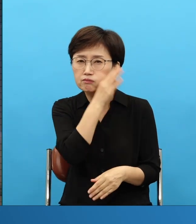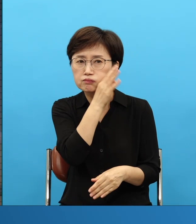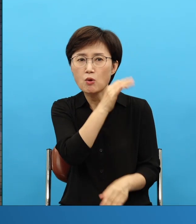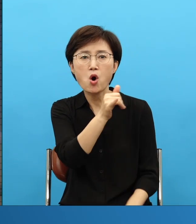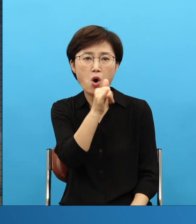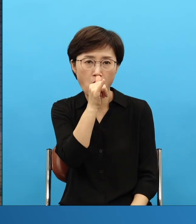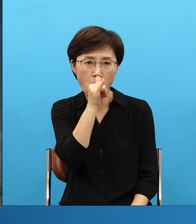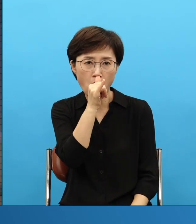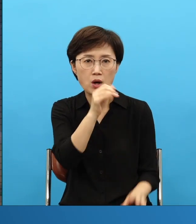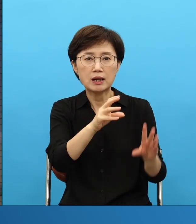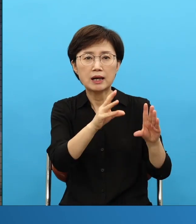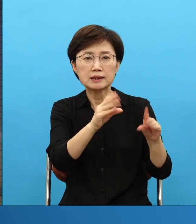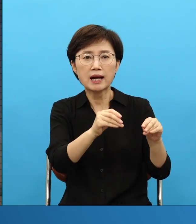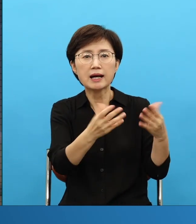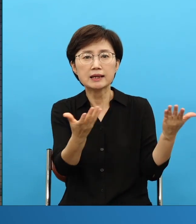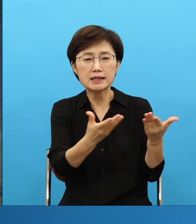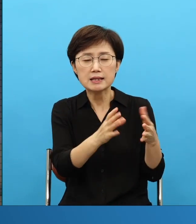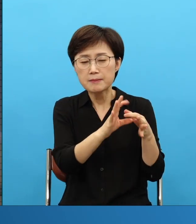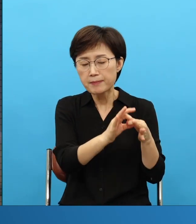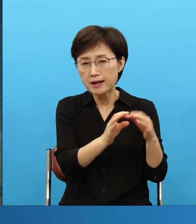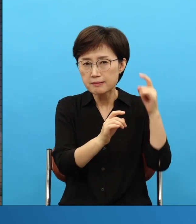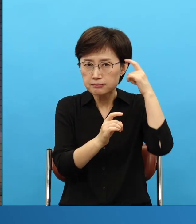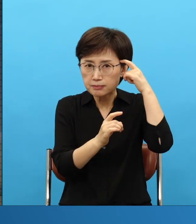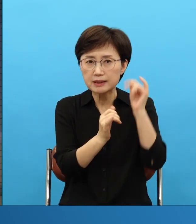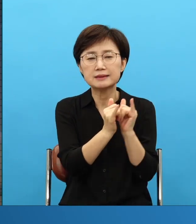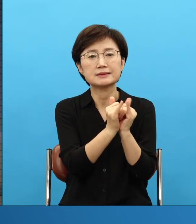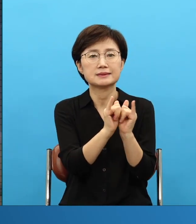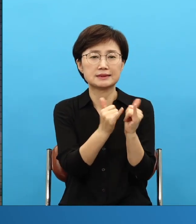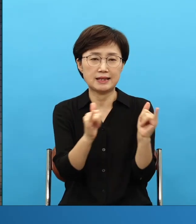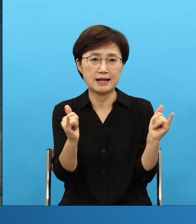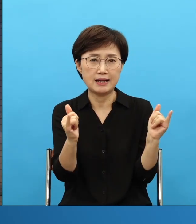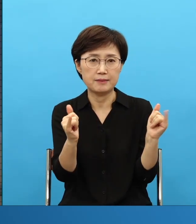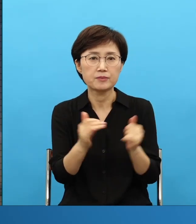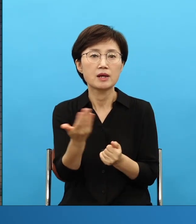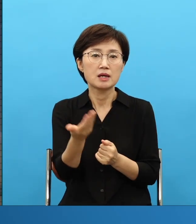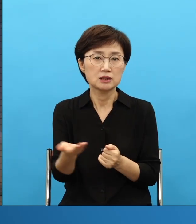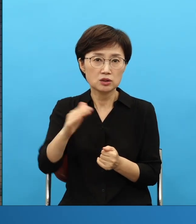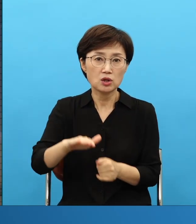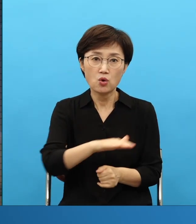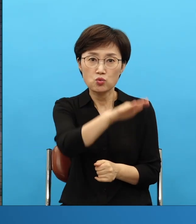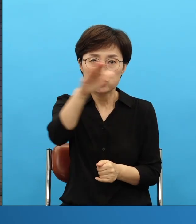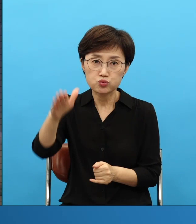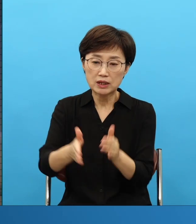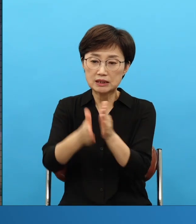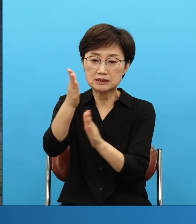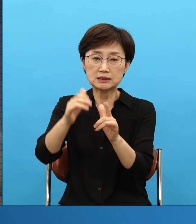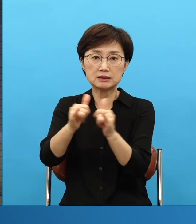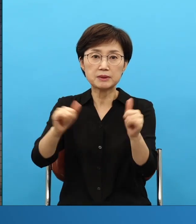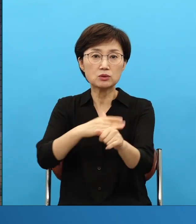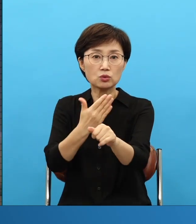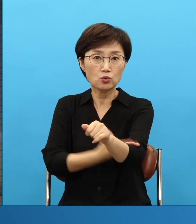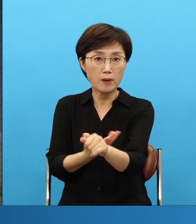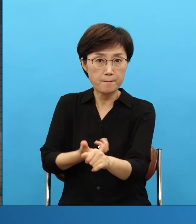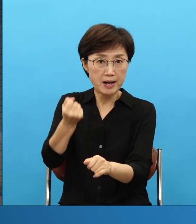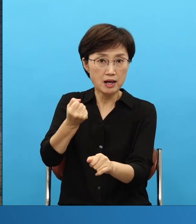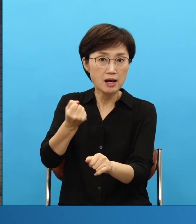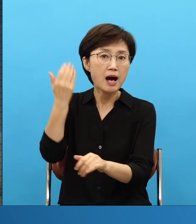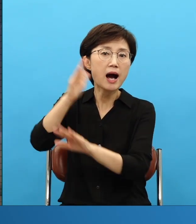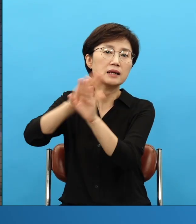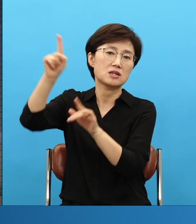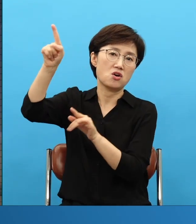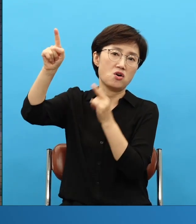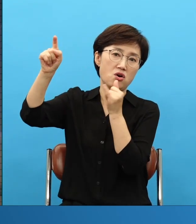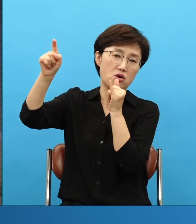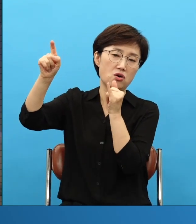영광은 그들의 부끄러움에 있고 땅의 일을 생각하는 자라. 그러나 우리의 시민권은 하늘에